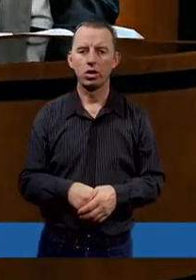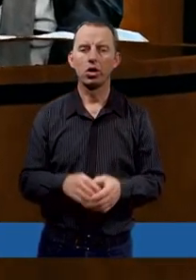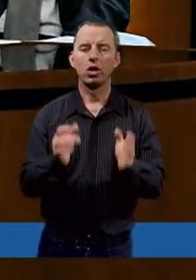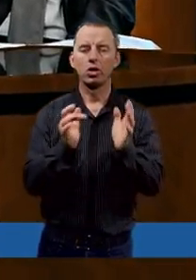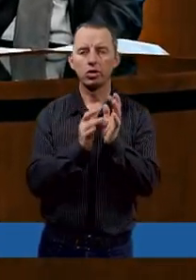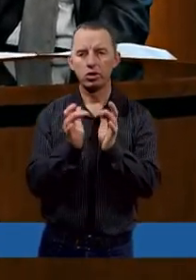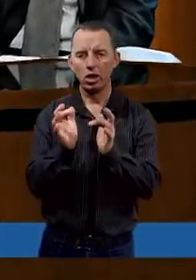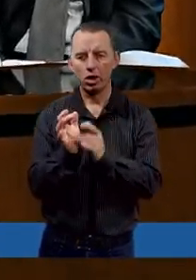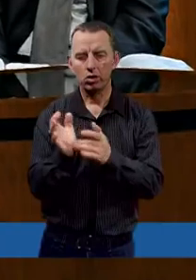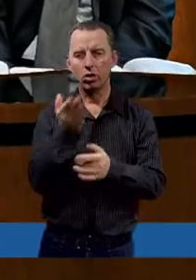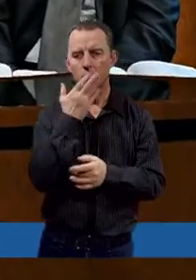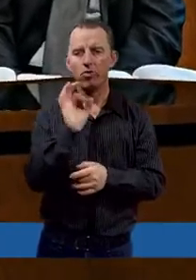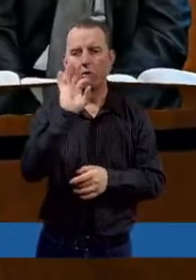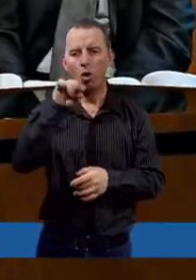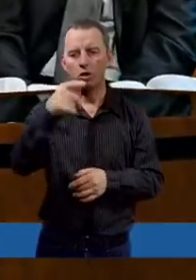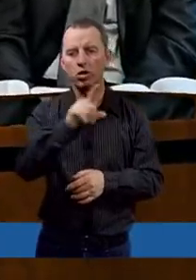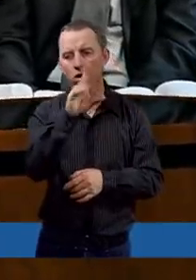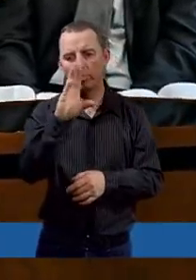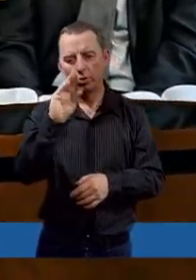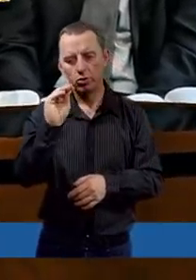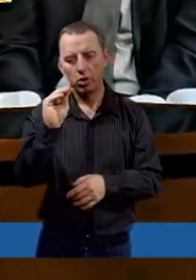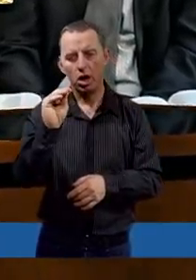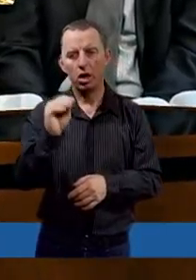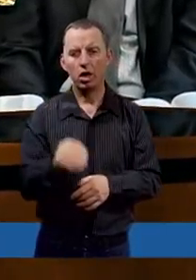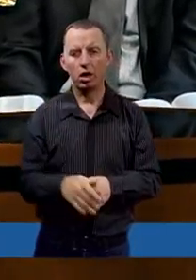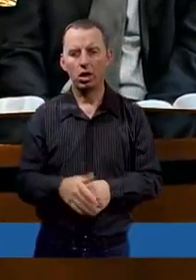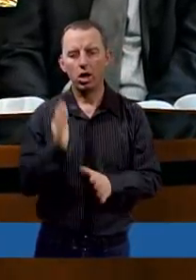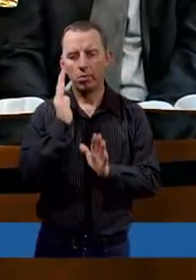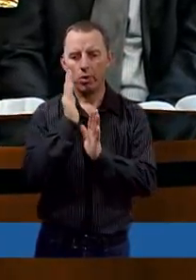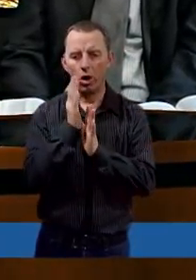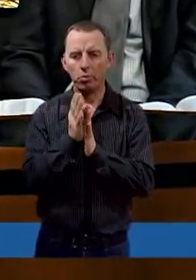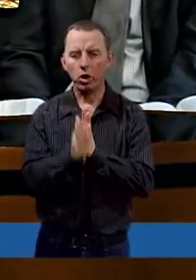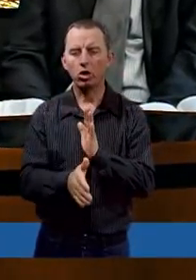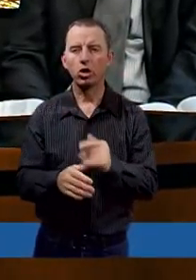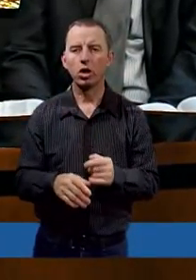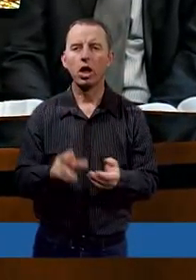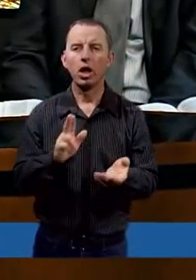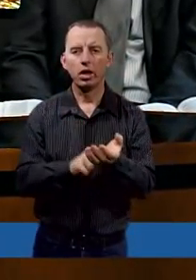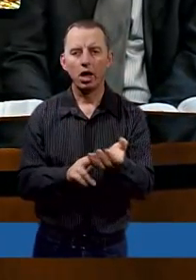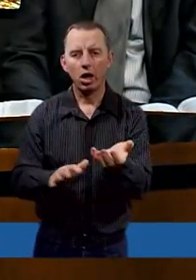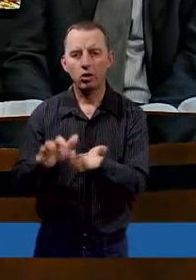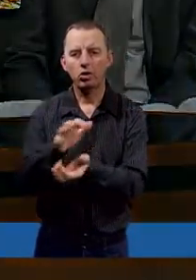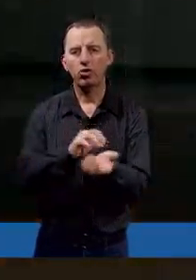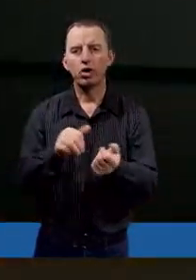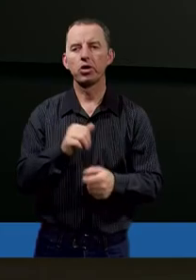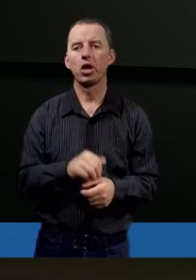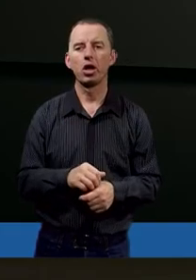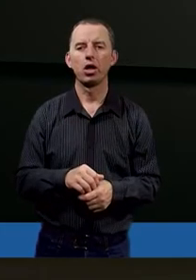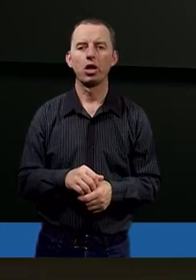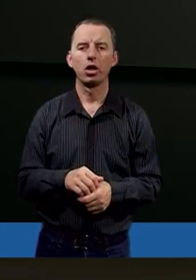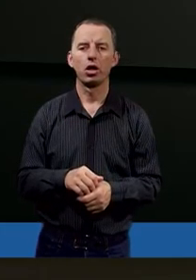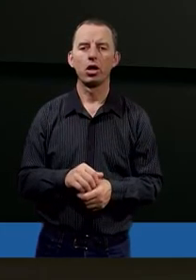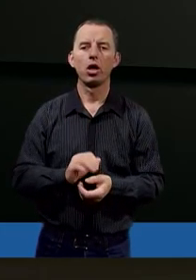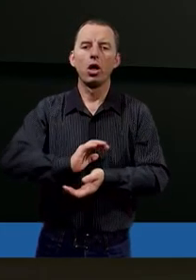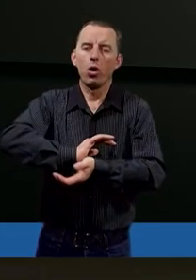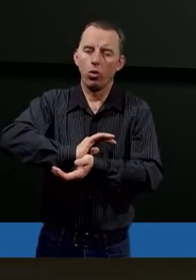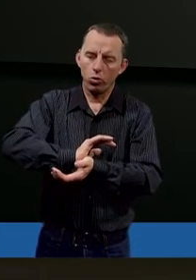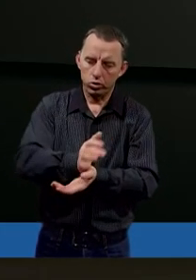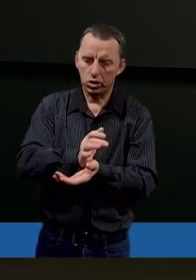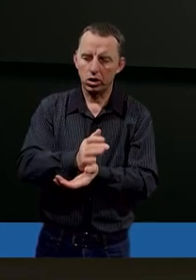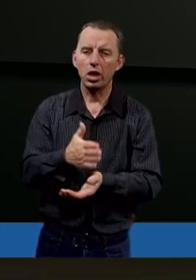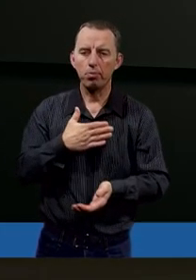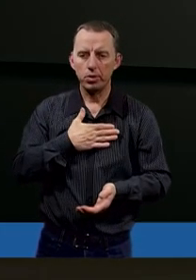Jezus mówił o tym, że po prostu na świecie ucisk mieć